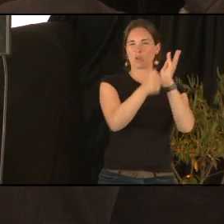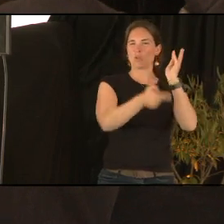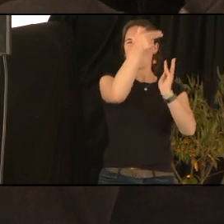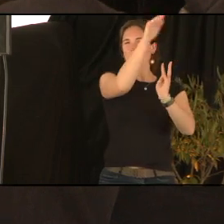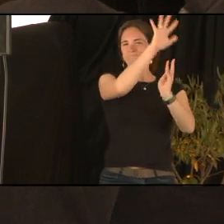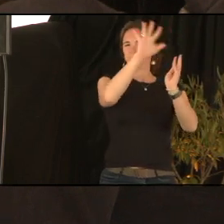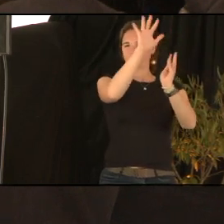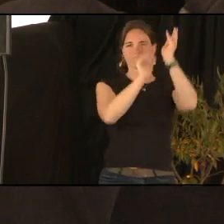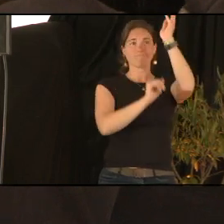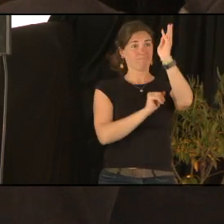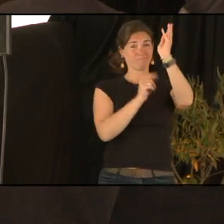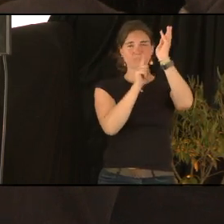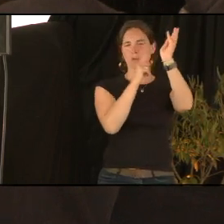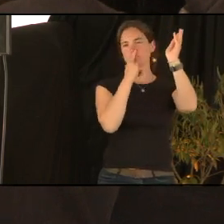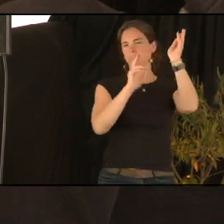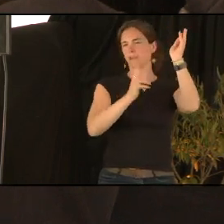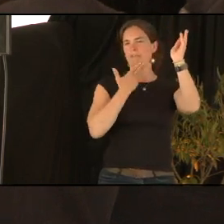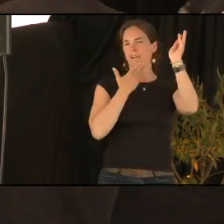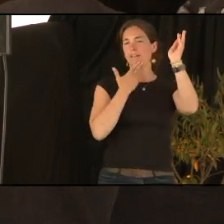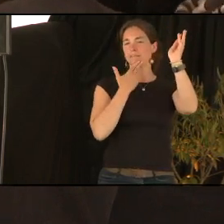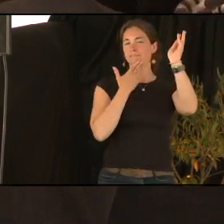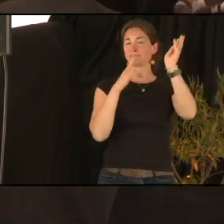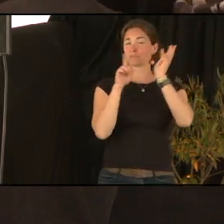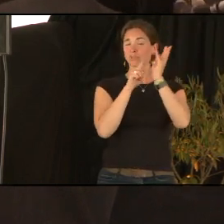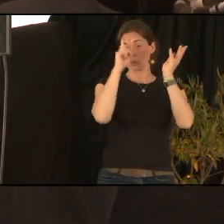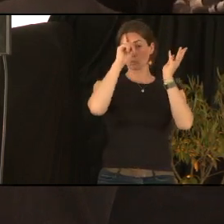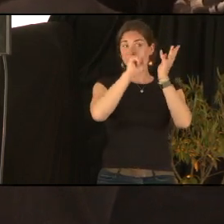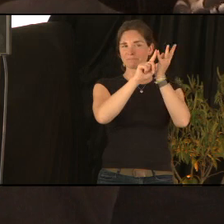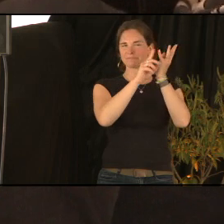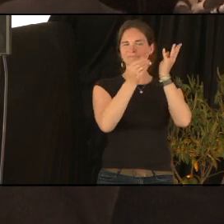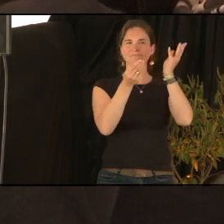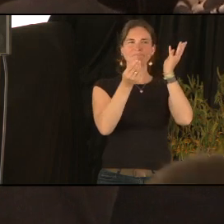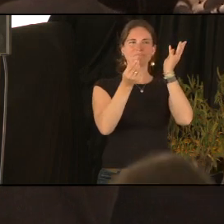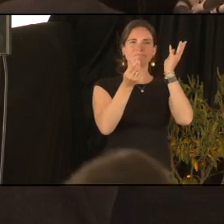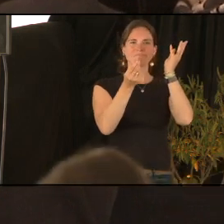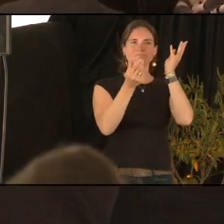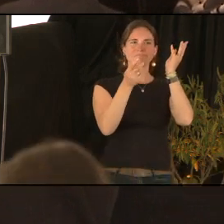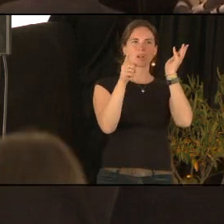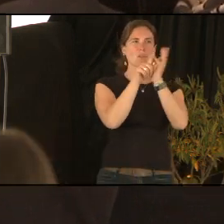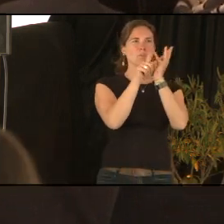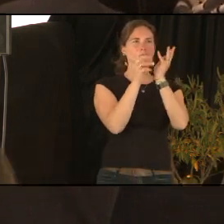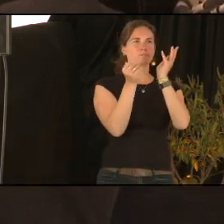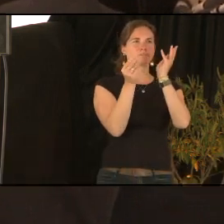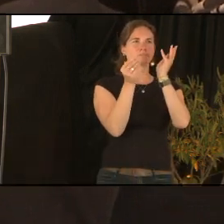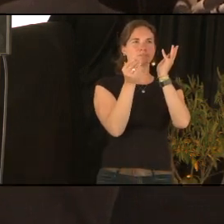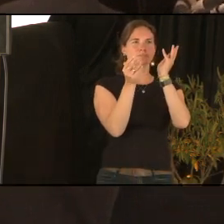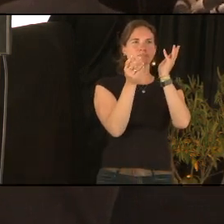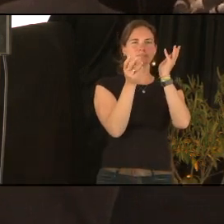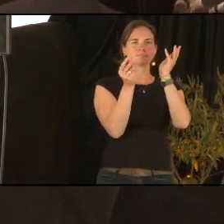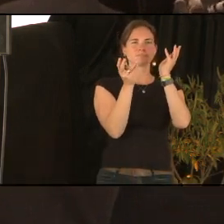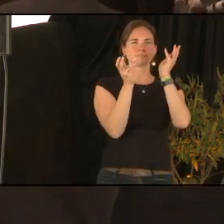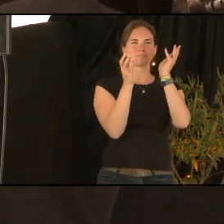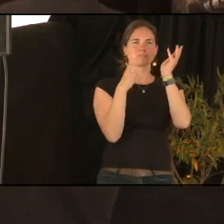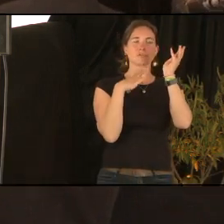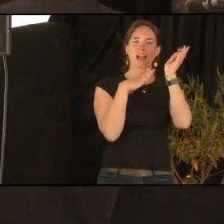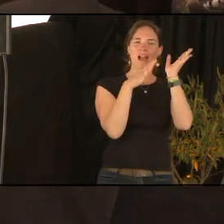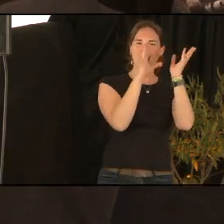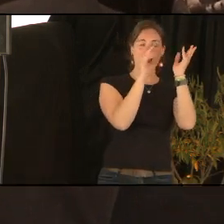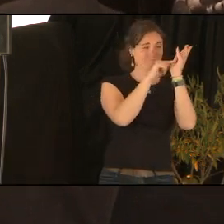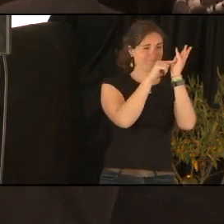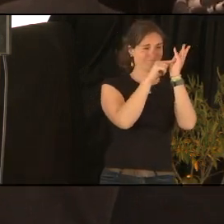lieu idéal. Et je voulais qu'il y ait malgré tout ce fin cordon ombilical, j'allais dire, qui relie